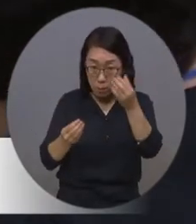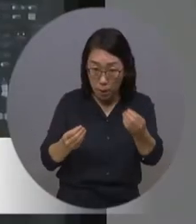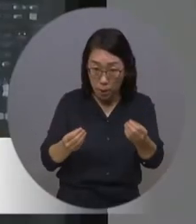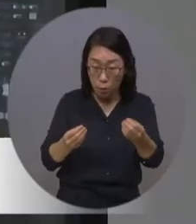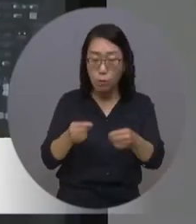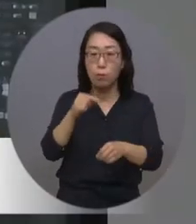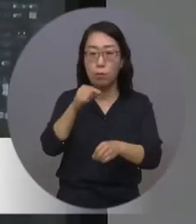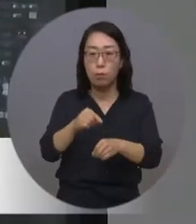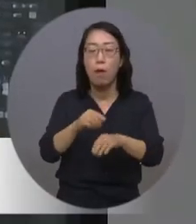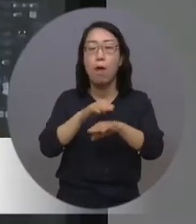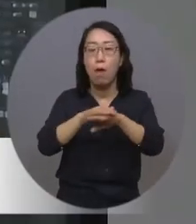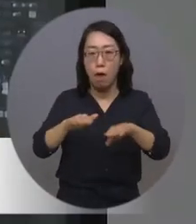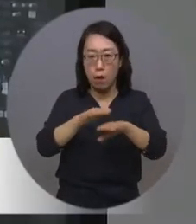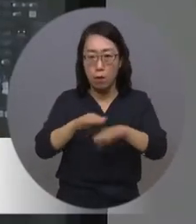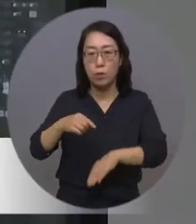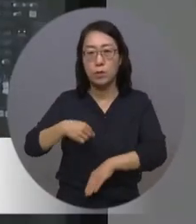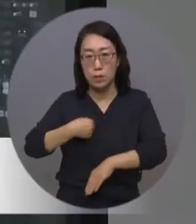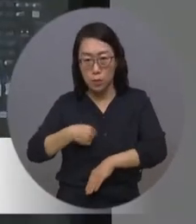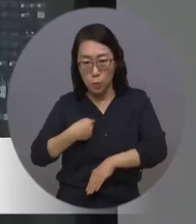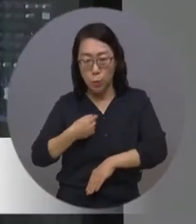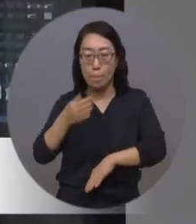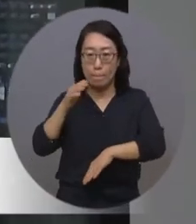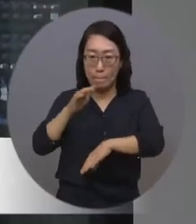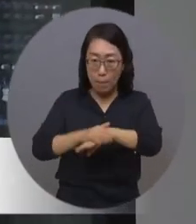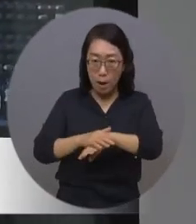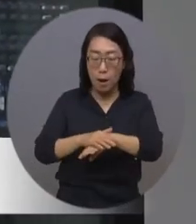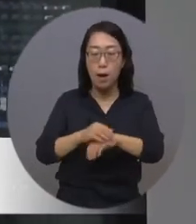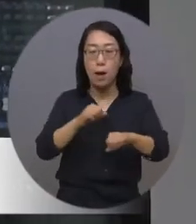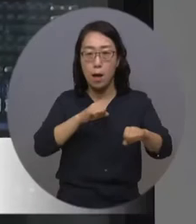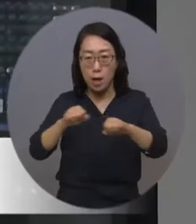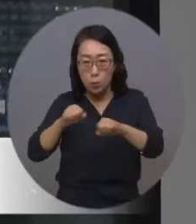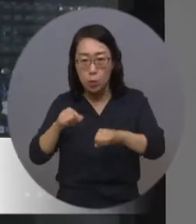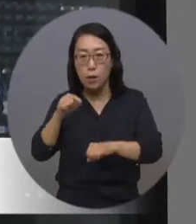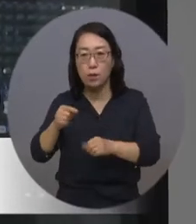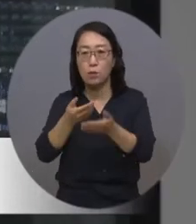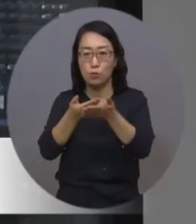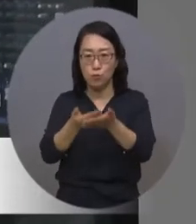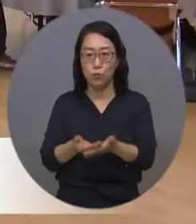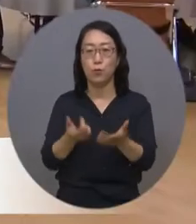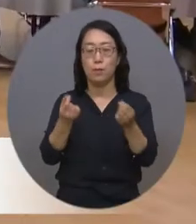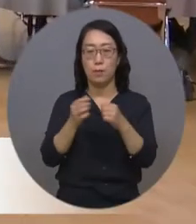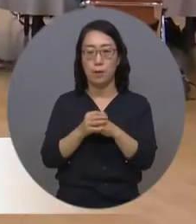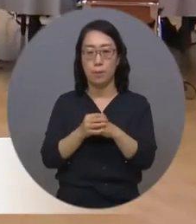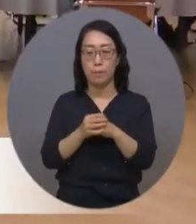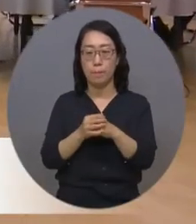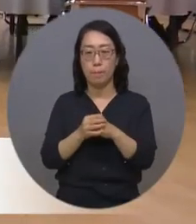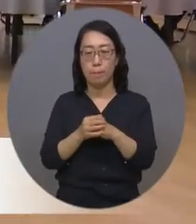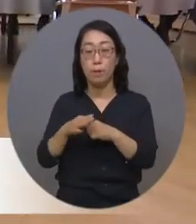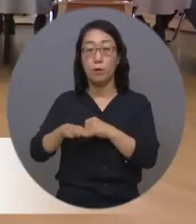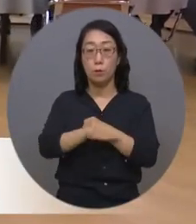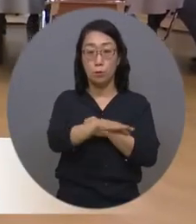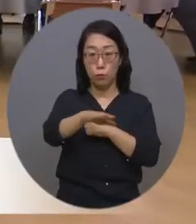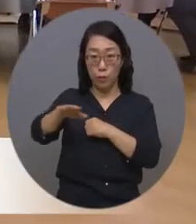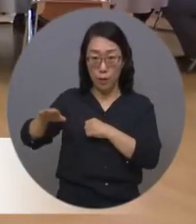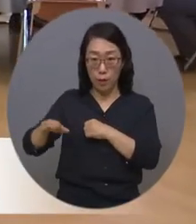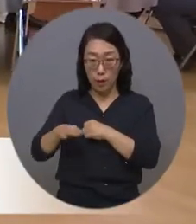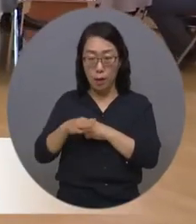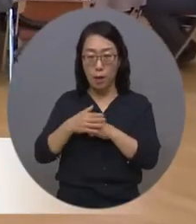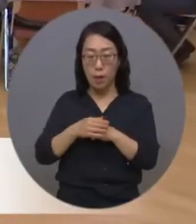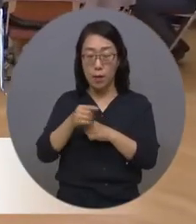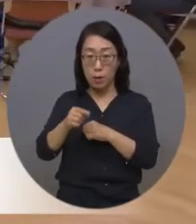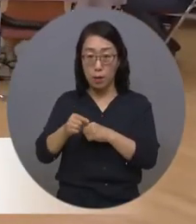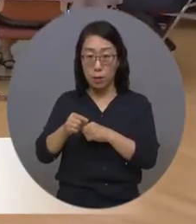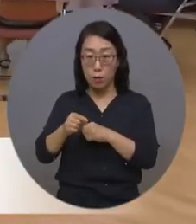해결도 주민들 스스로가 찾아간다는 것, 이게 가장 큰 의미가 있겠습니다. 저희가